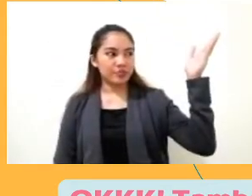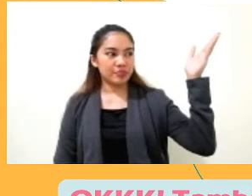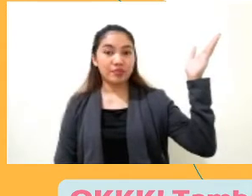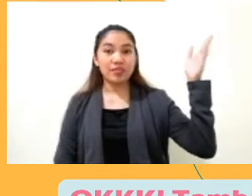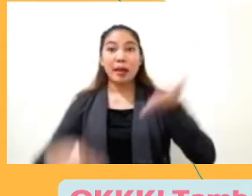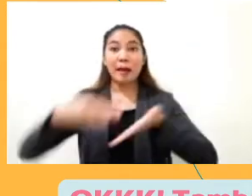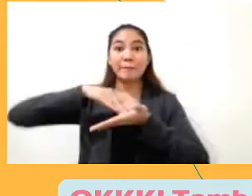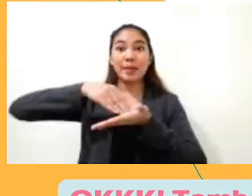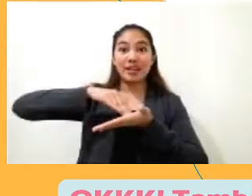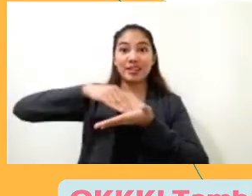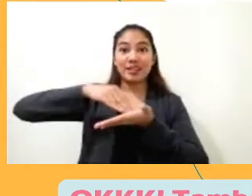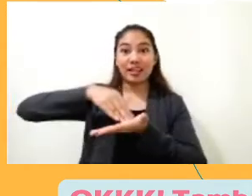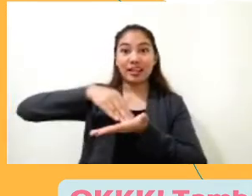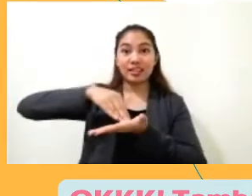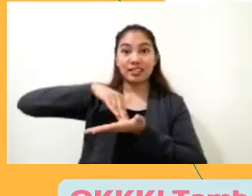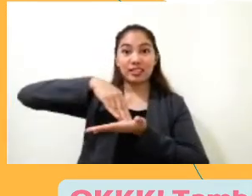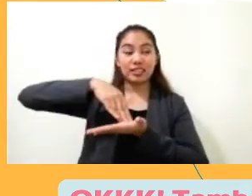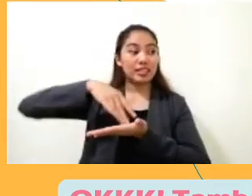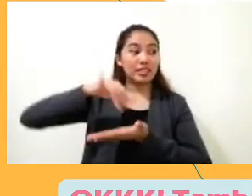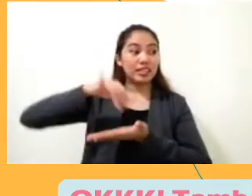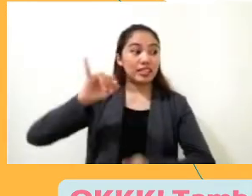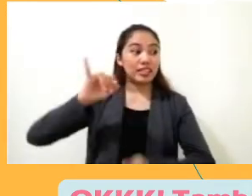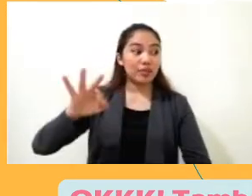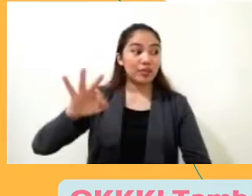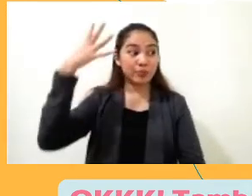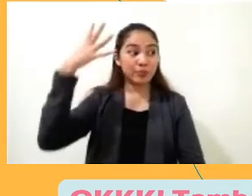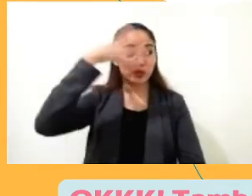sa ballet, pag sinabing beautiful, ganito siya.